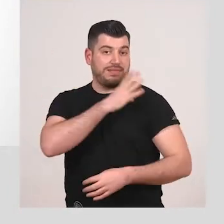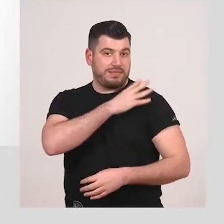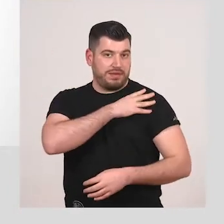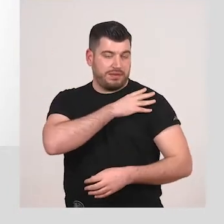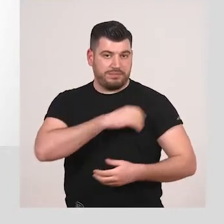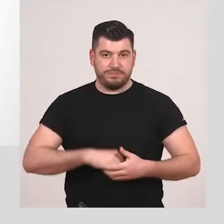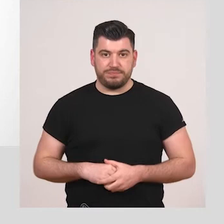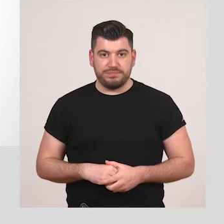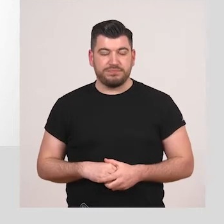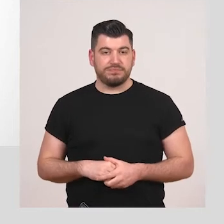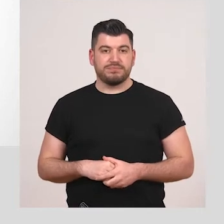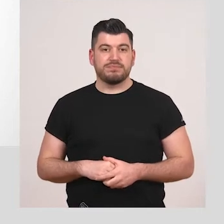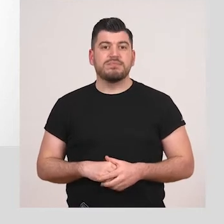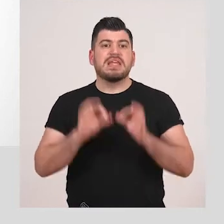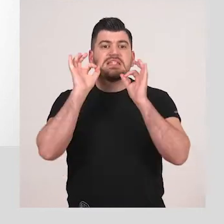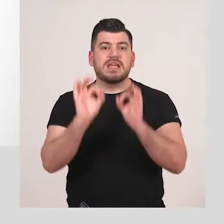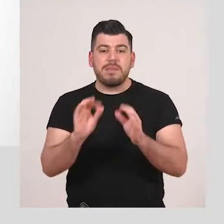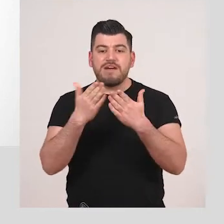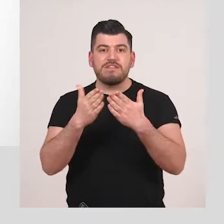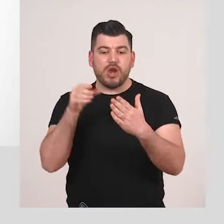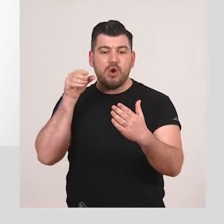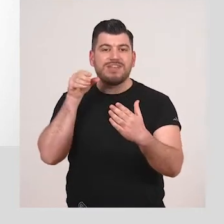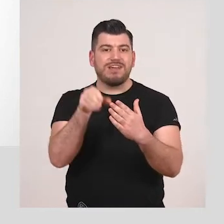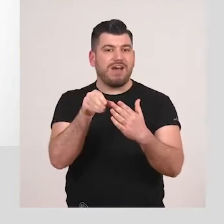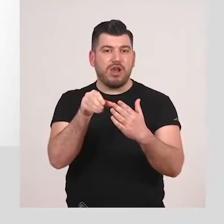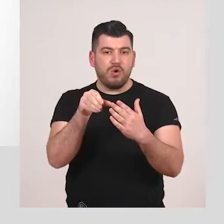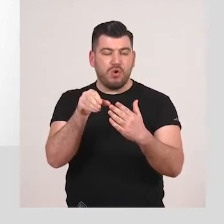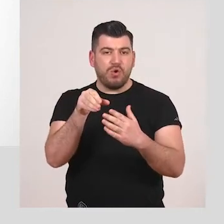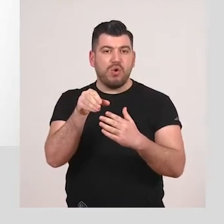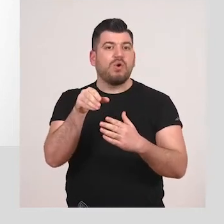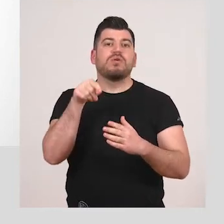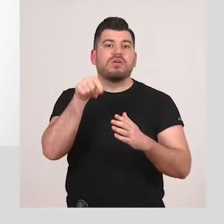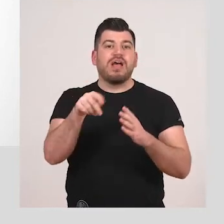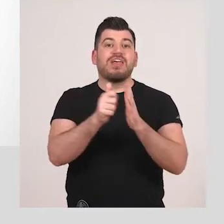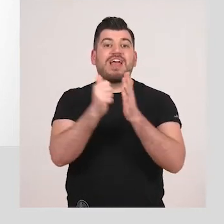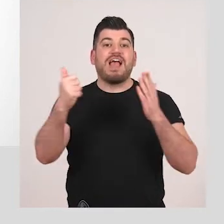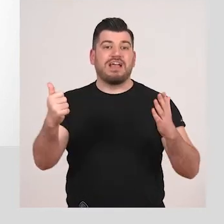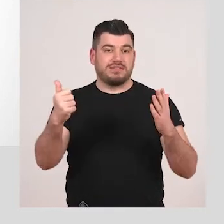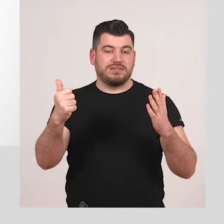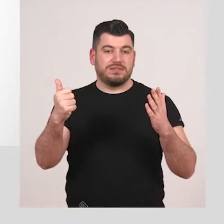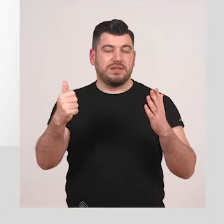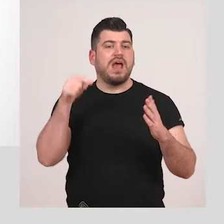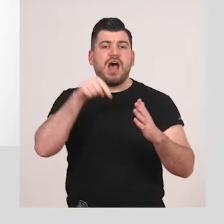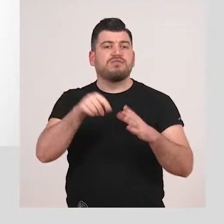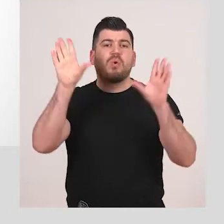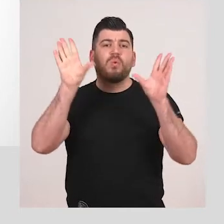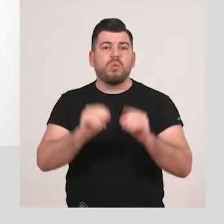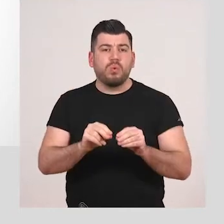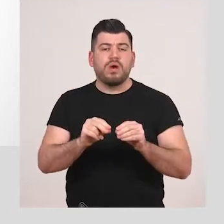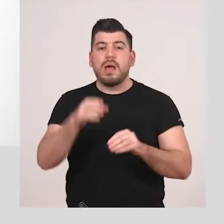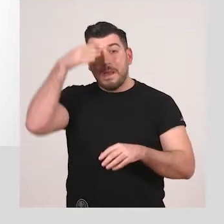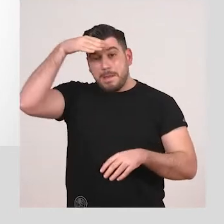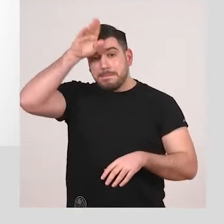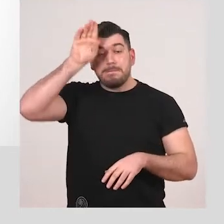τάξης και πιο συγκεκριμένα είναι το κεφάλαιο 16 που μας μιλάει για τον Περσικό κίνδυνο.